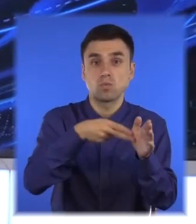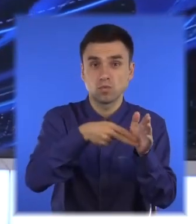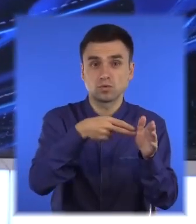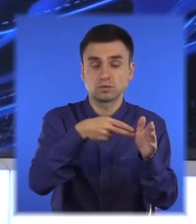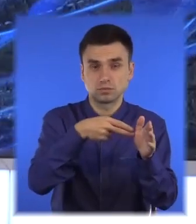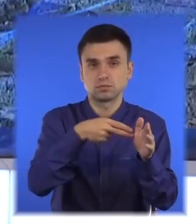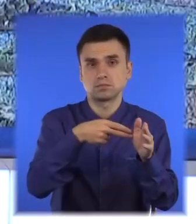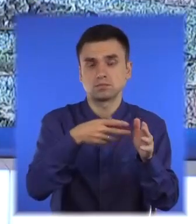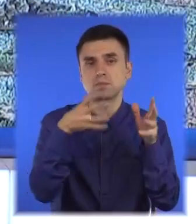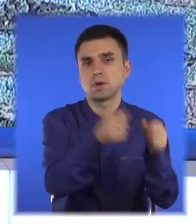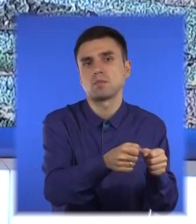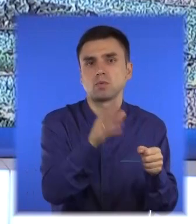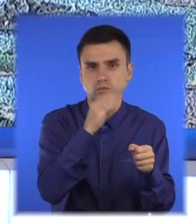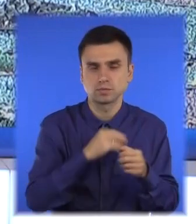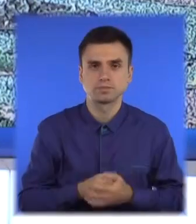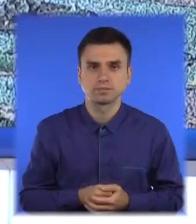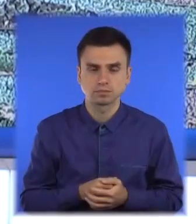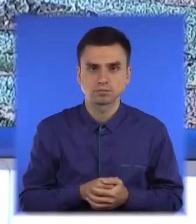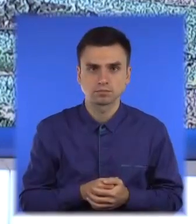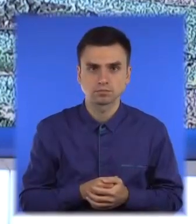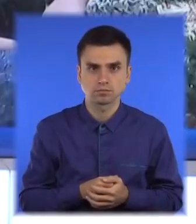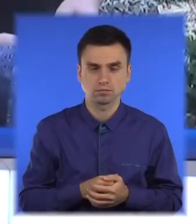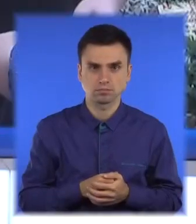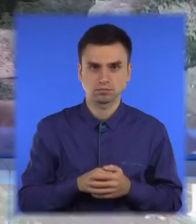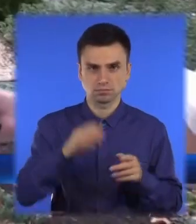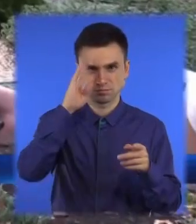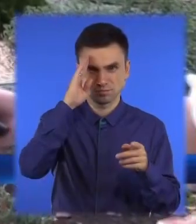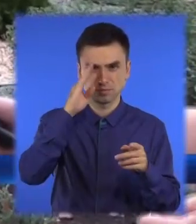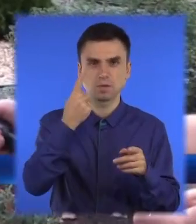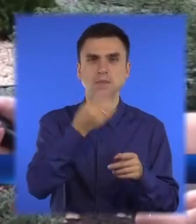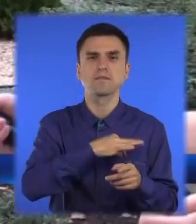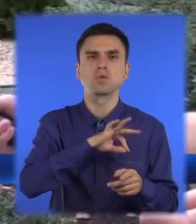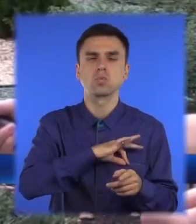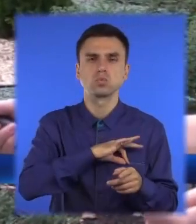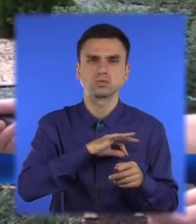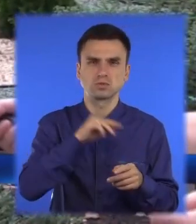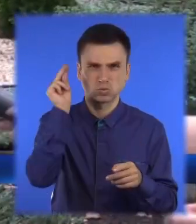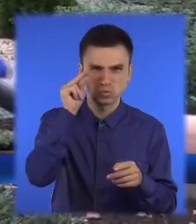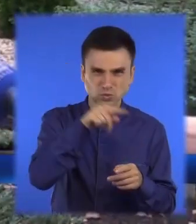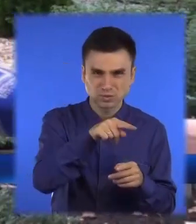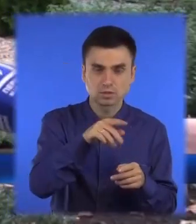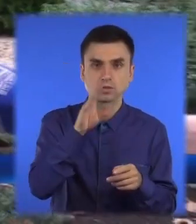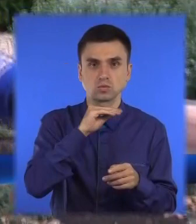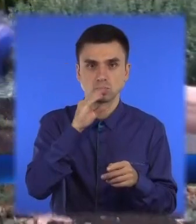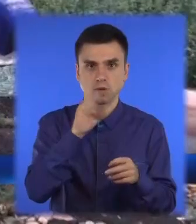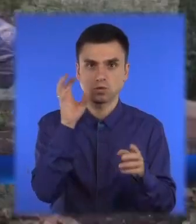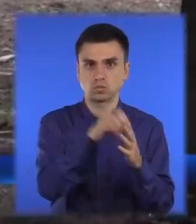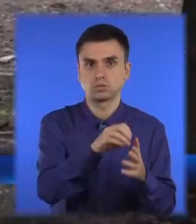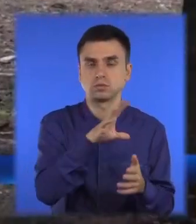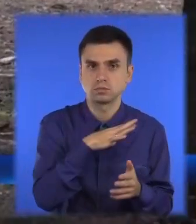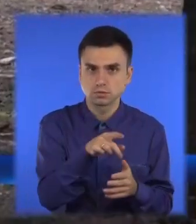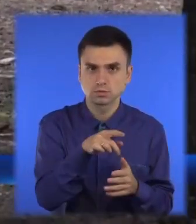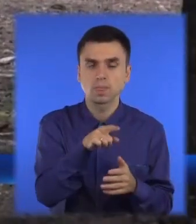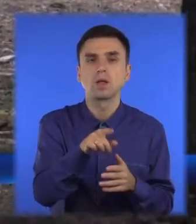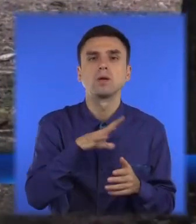Студента-першокурсника вкусила собака. За словами парубка, трапилось це 11 вересня у парку Ювілейний. Хлопець повертався додому